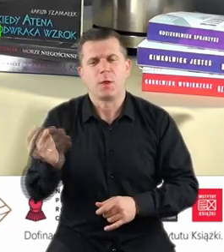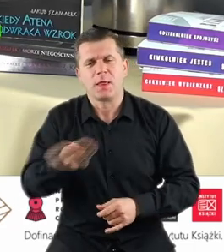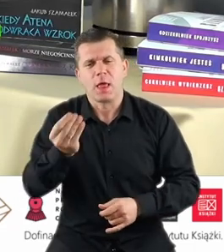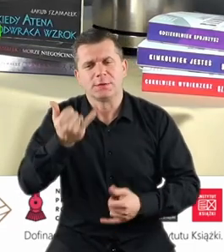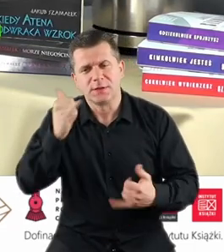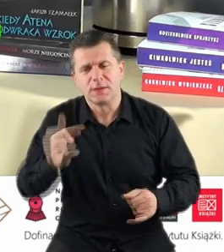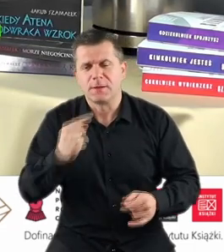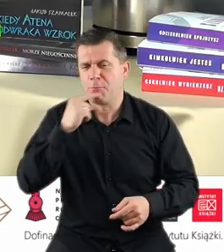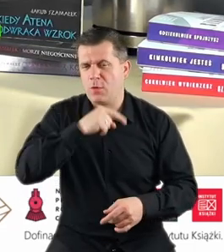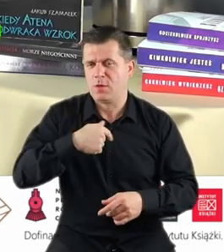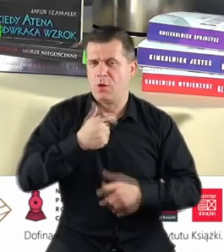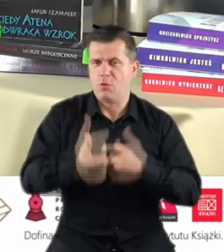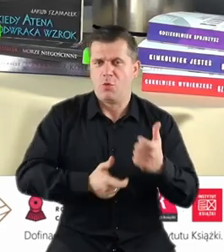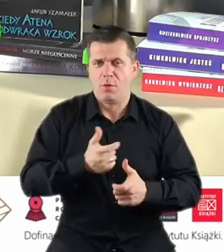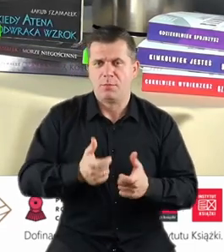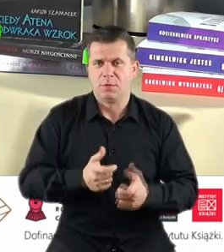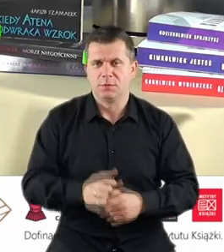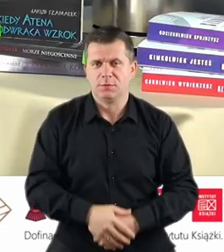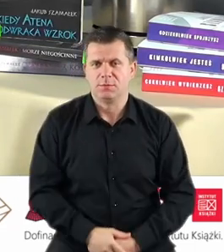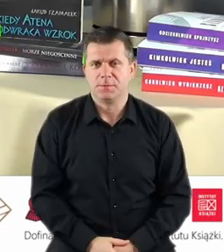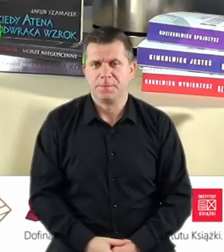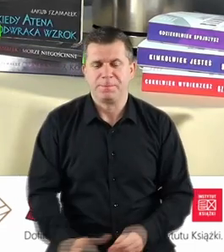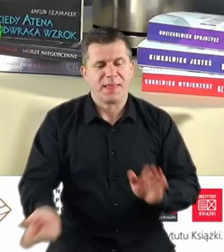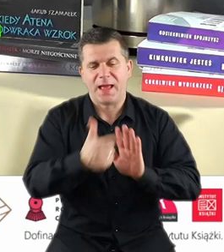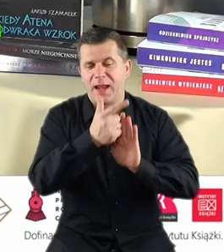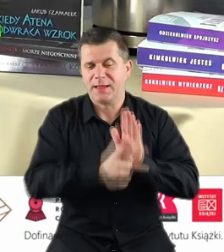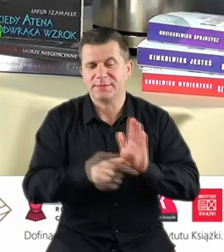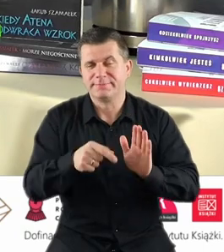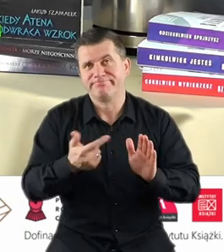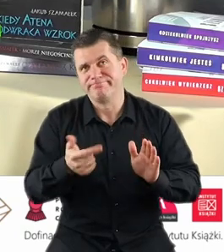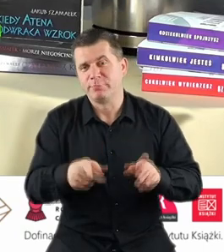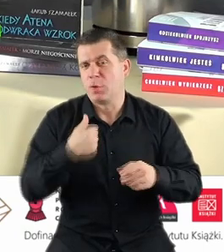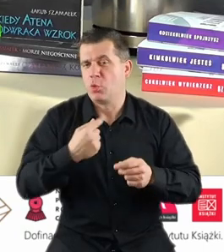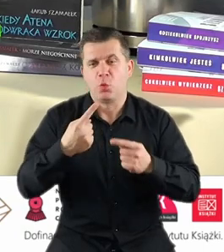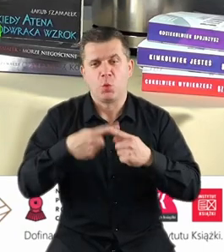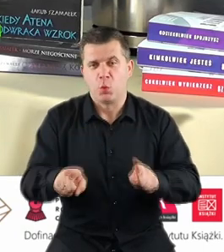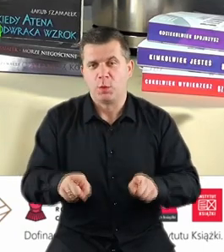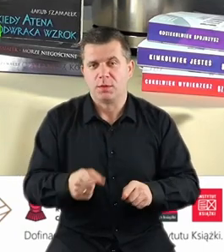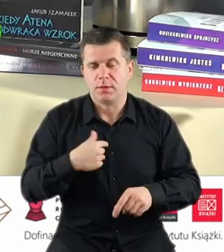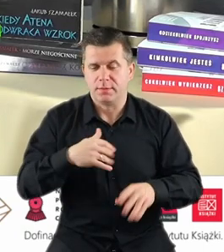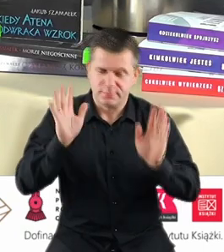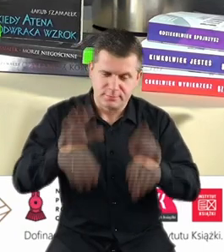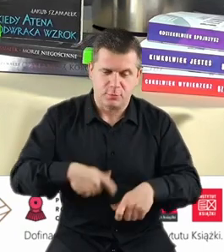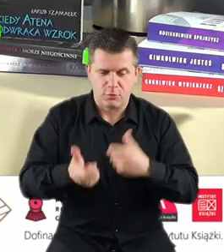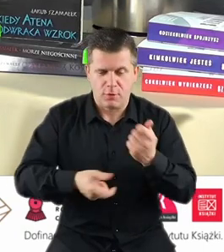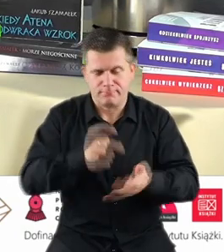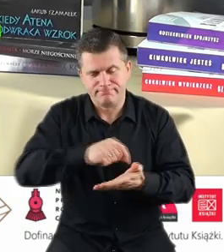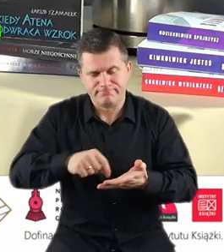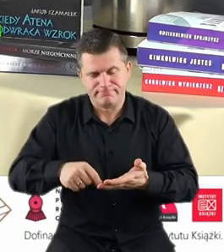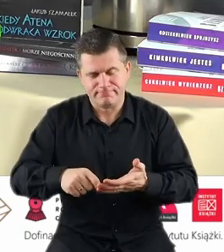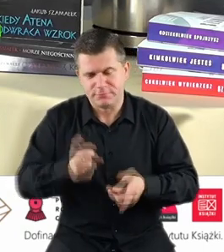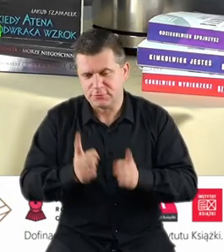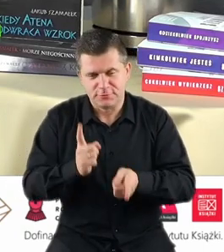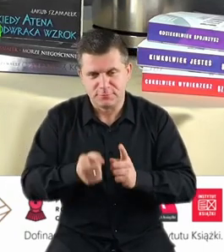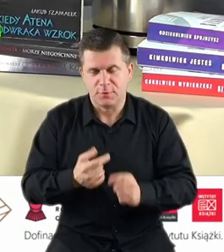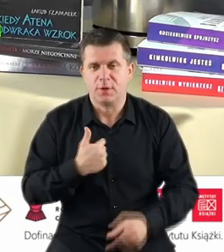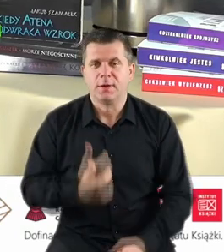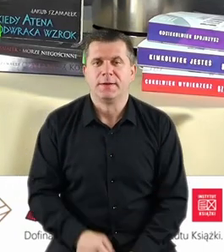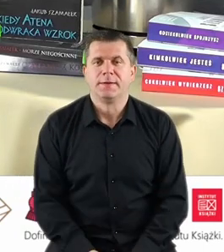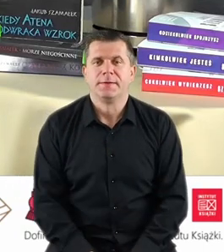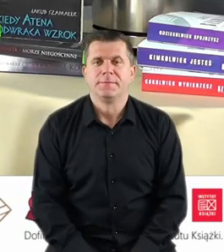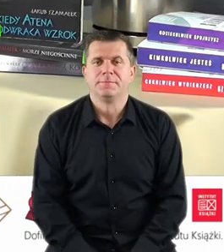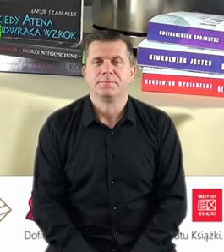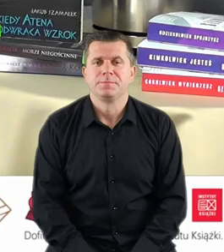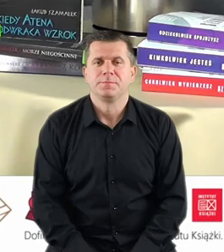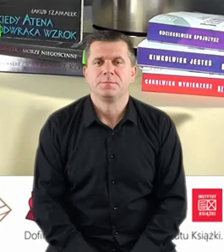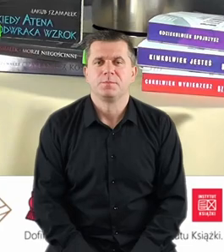innego potrafię robić. Ta lista była bardzo krótka, także zebrałem się zapisanie z determinacją.